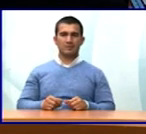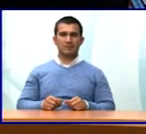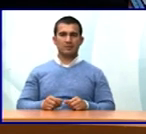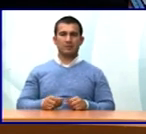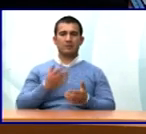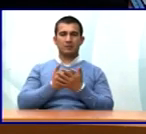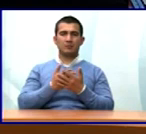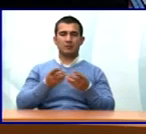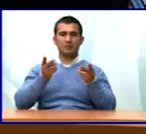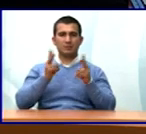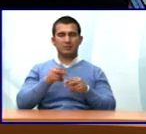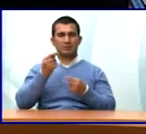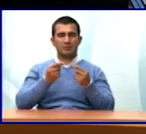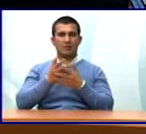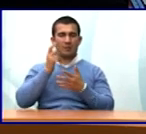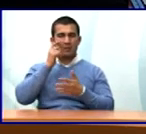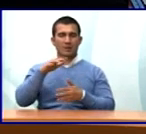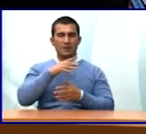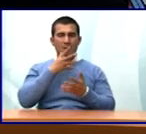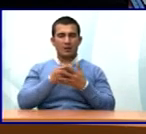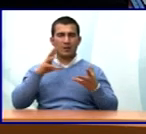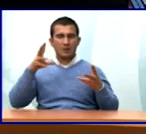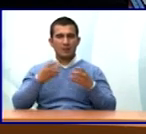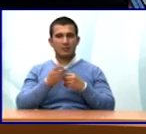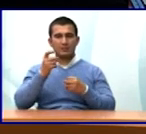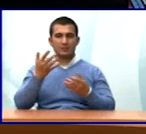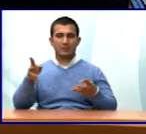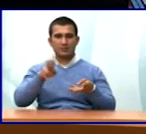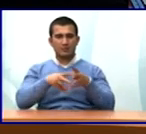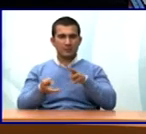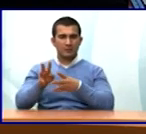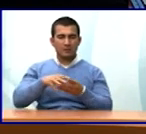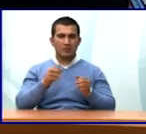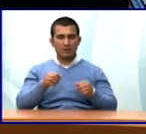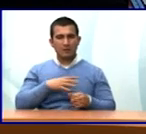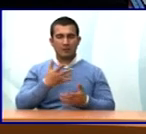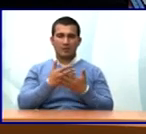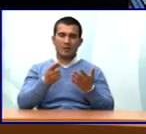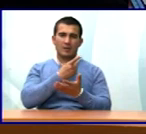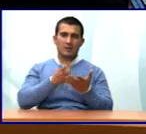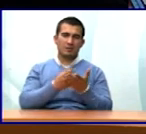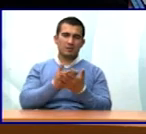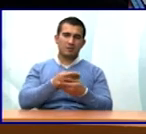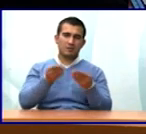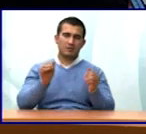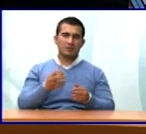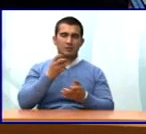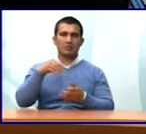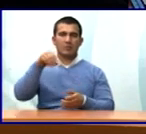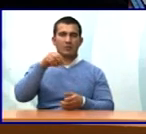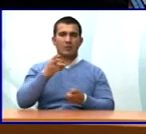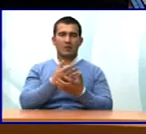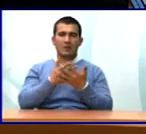Mineral o'g'itlar yoki mahalliy o'g'itlar haqida gapirganimizda o'z-o'zidan savol tug'iladiki, mana shu mineral o'g'itlarni kashf